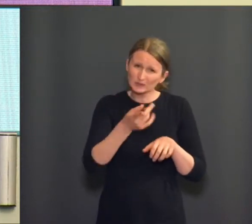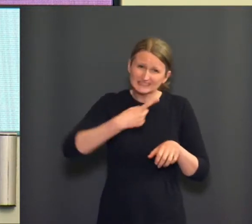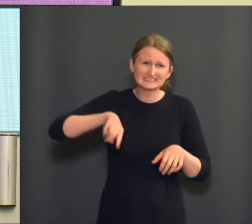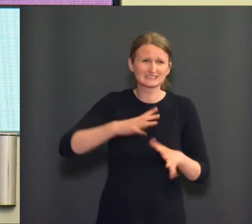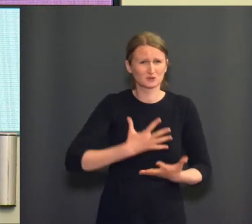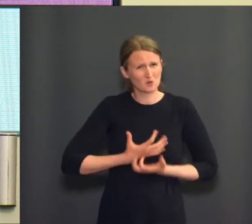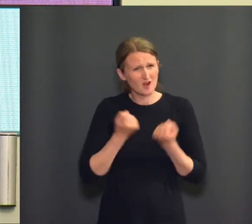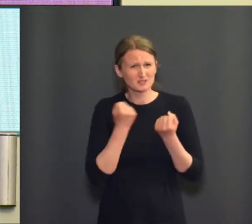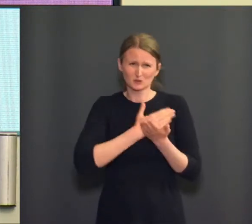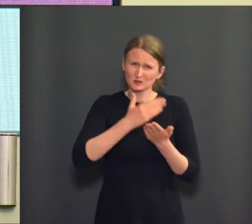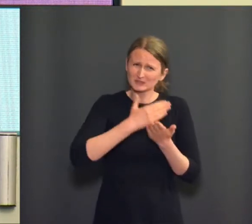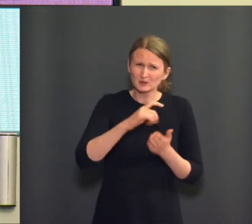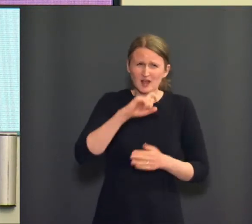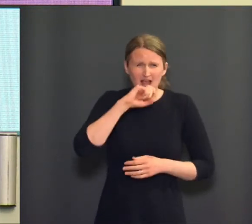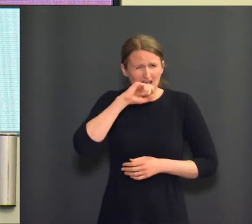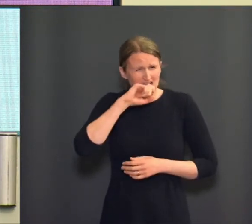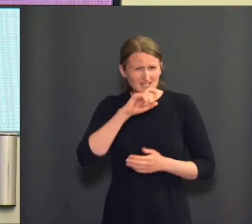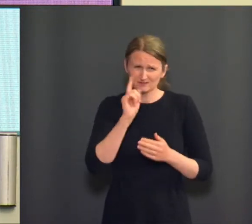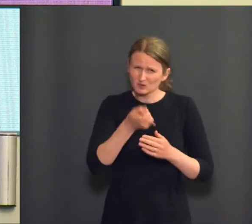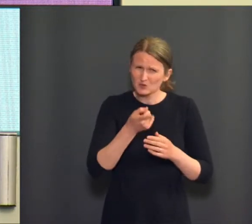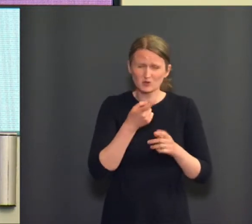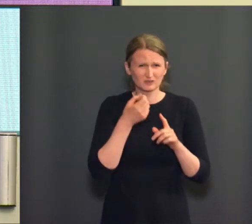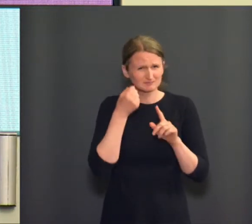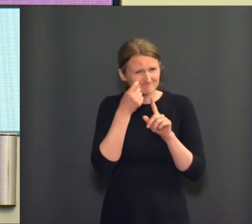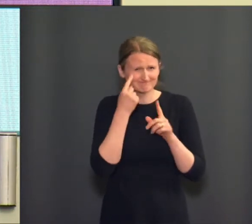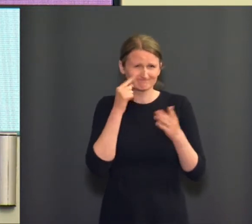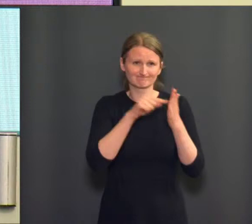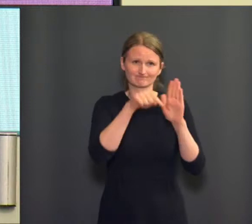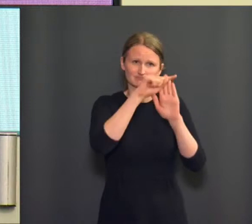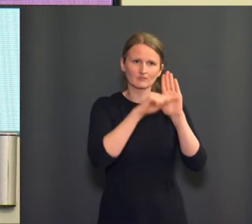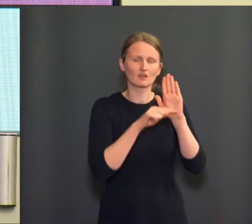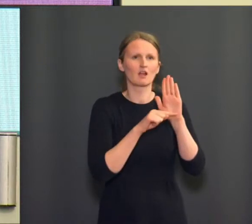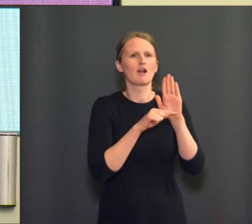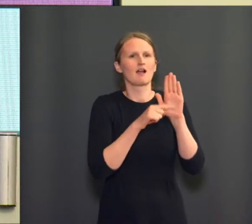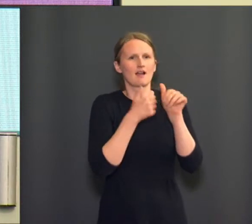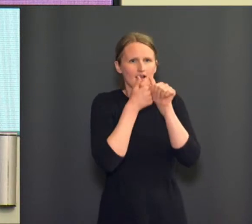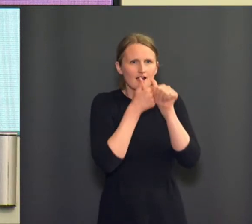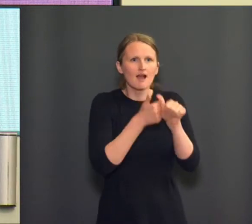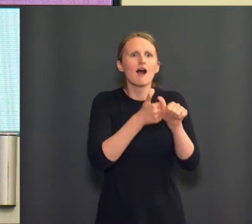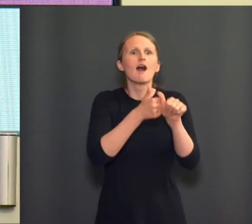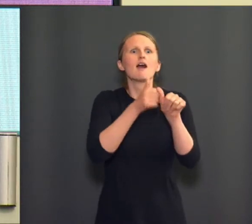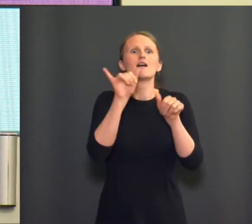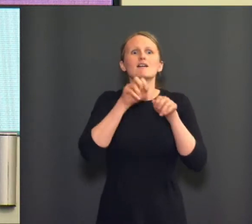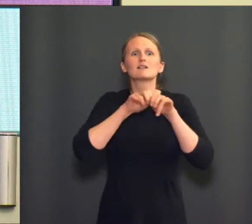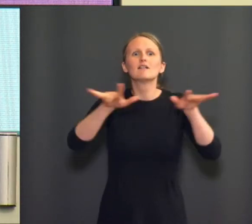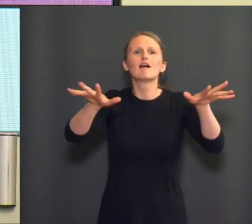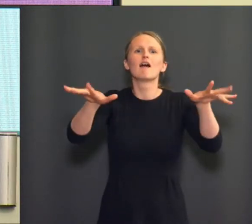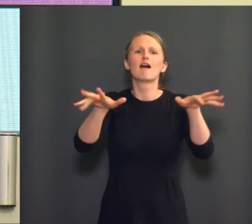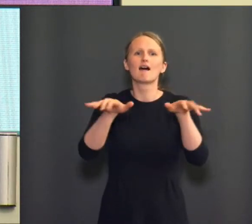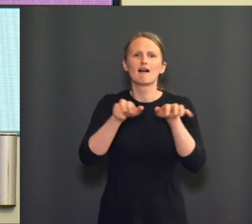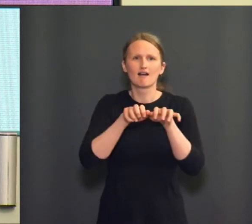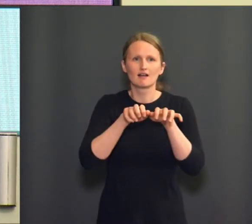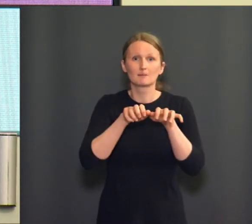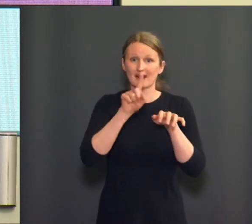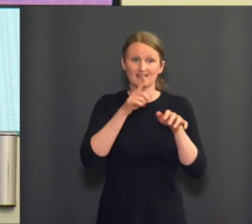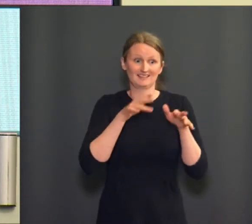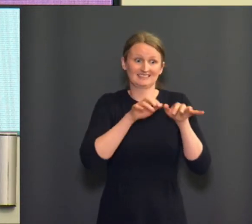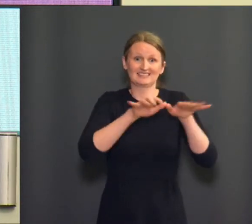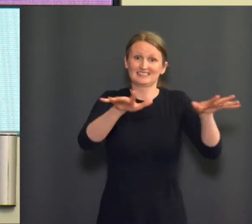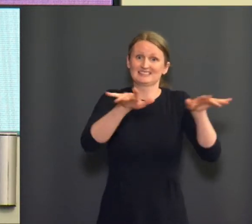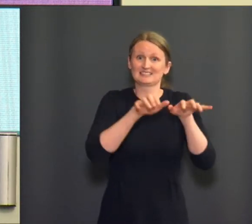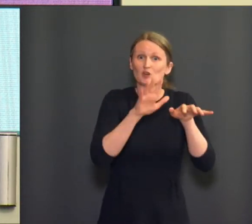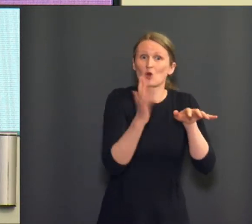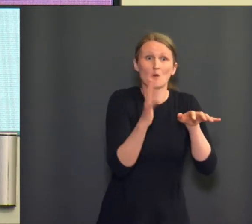puisse justement obtenir ce gain sur le virus le temps que la vaccination s'installe de manière suffisante dans la